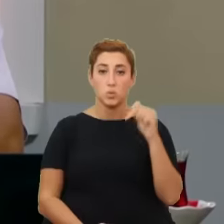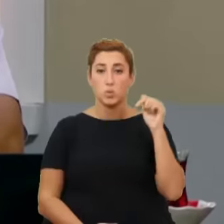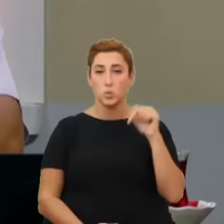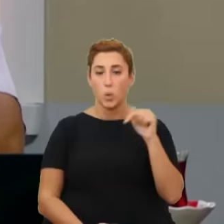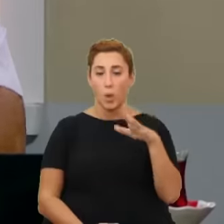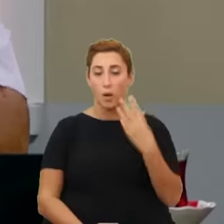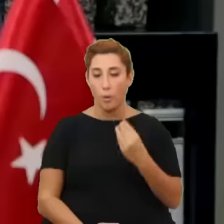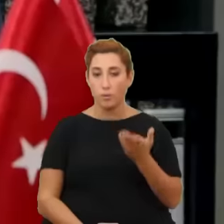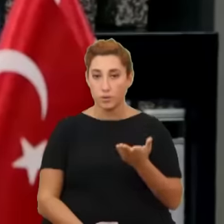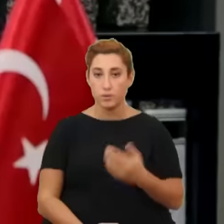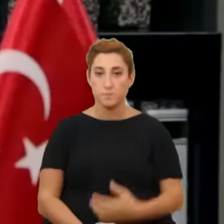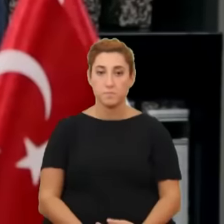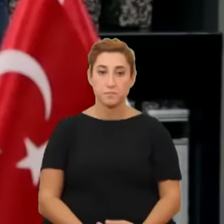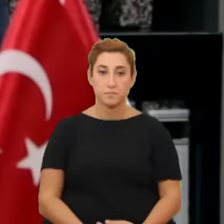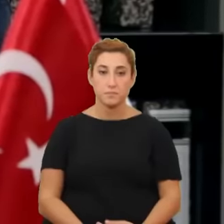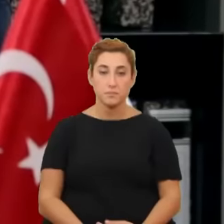Şöyle oldu.